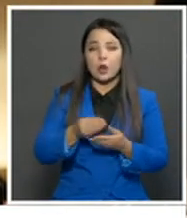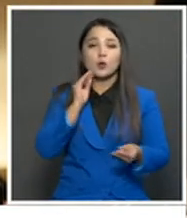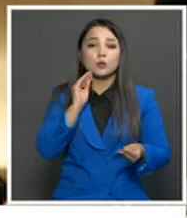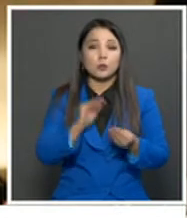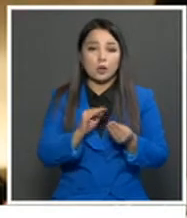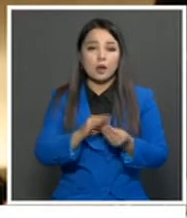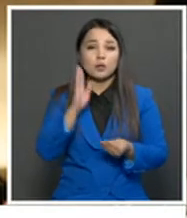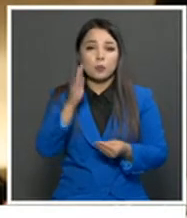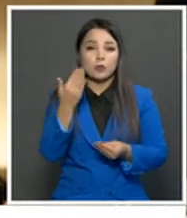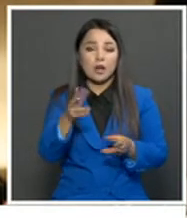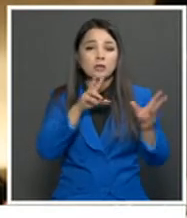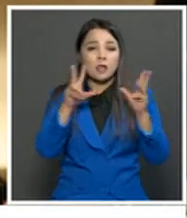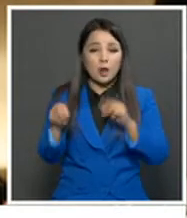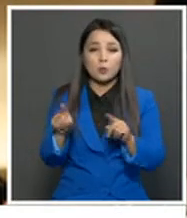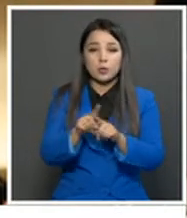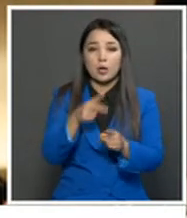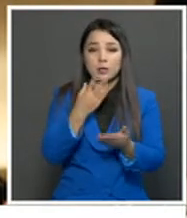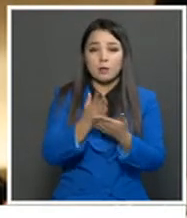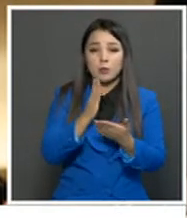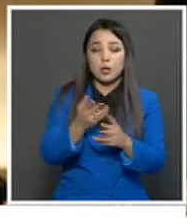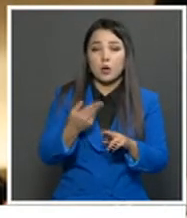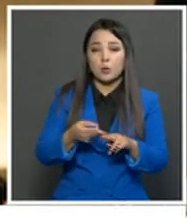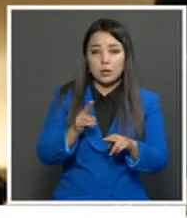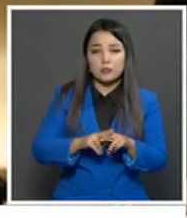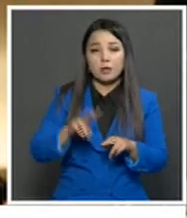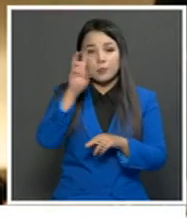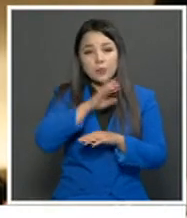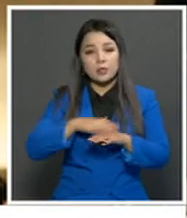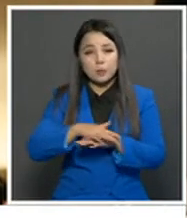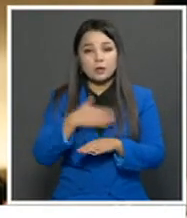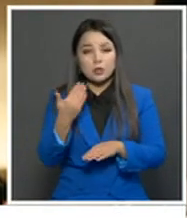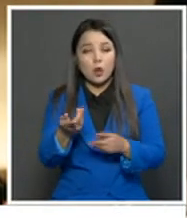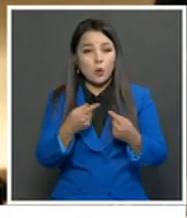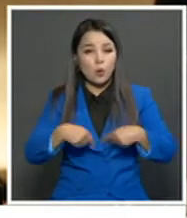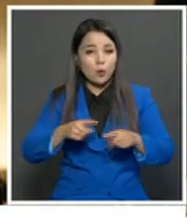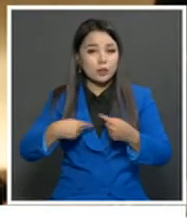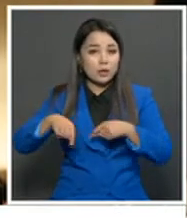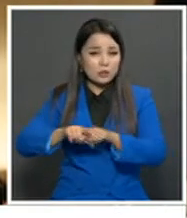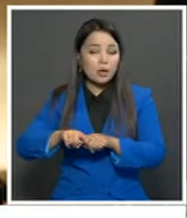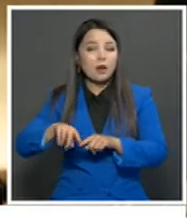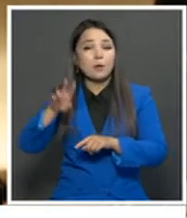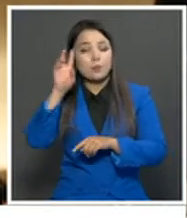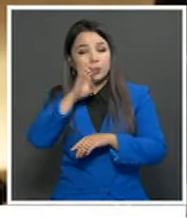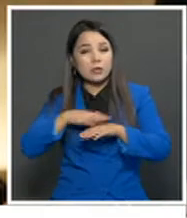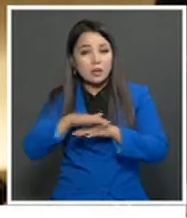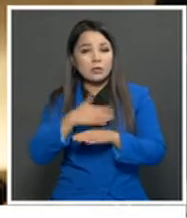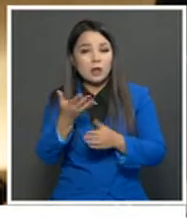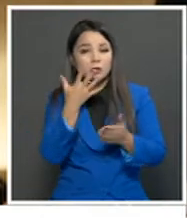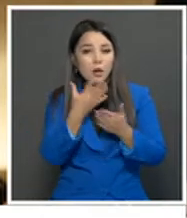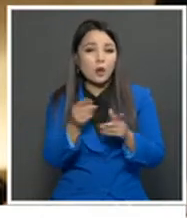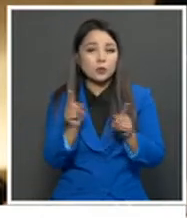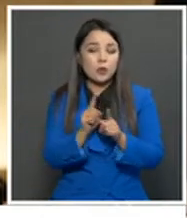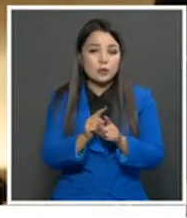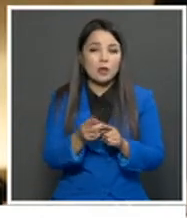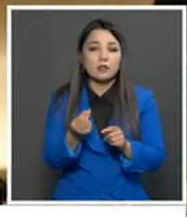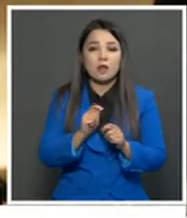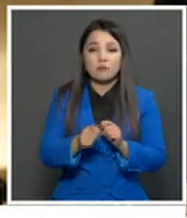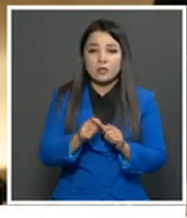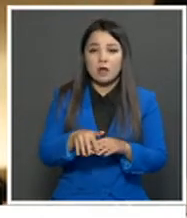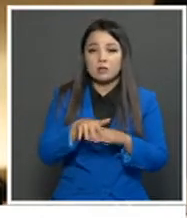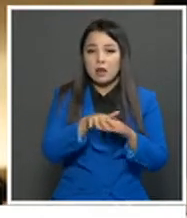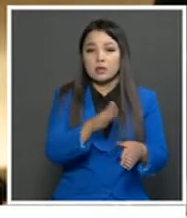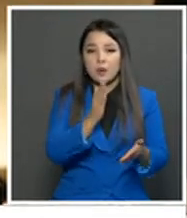болуына кепілдік берілген. Сондай-ақ мемлекеттік органдардың инвесторларға қатысты жұмысы